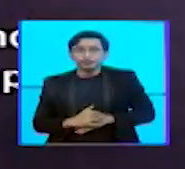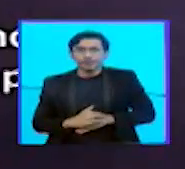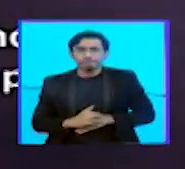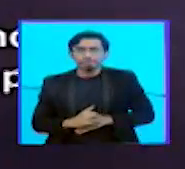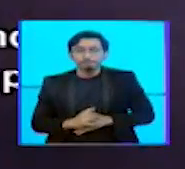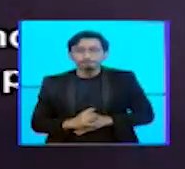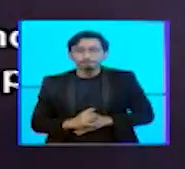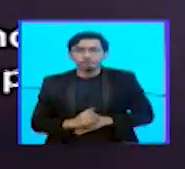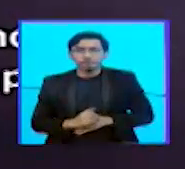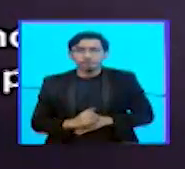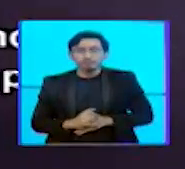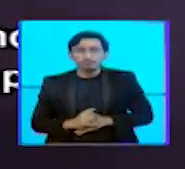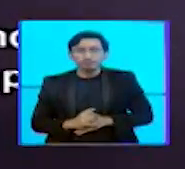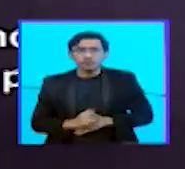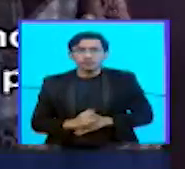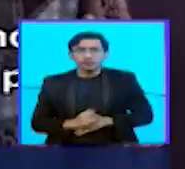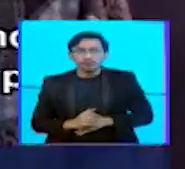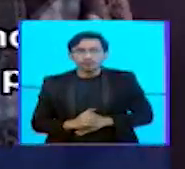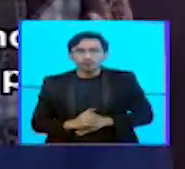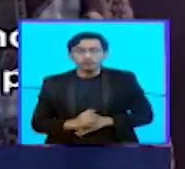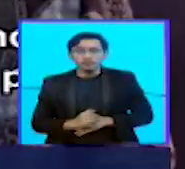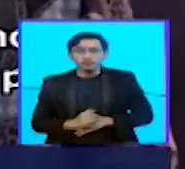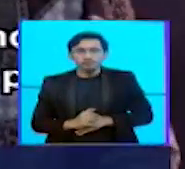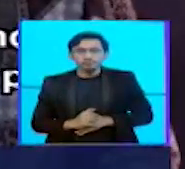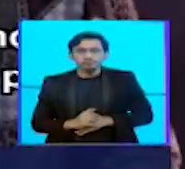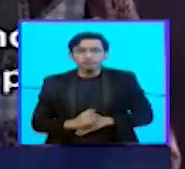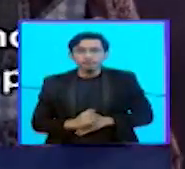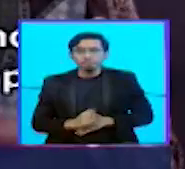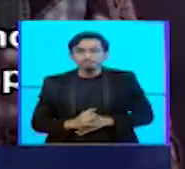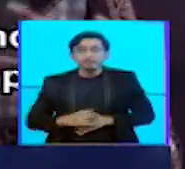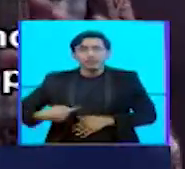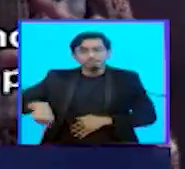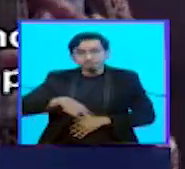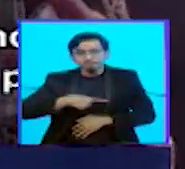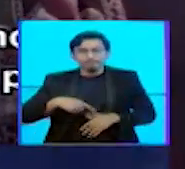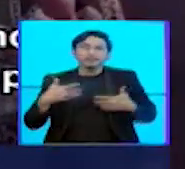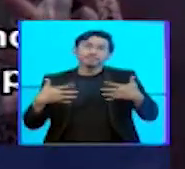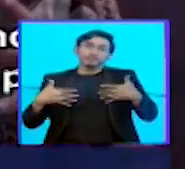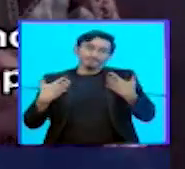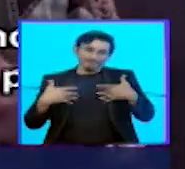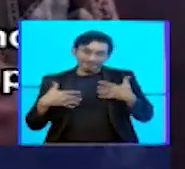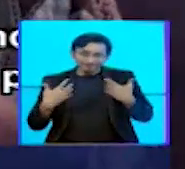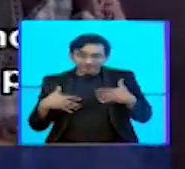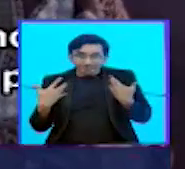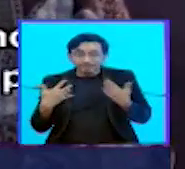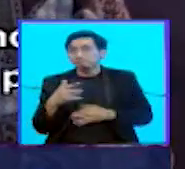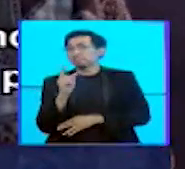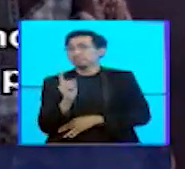Kami sangat berbahagia karena dalam suasana pandemi sudah lebih terkendali